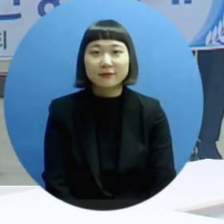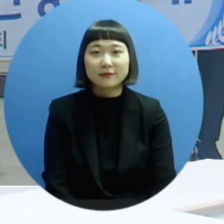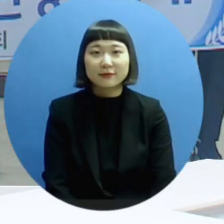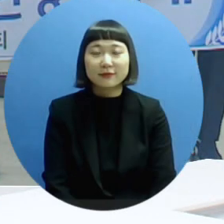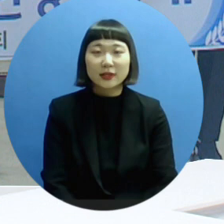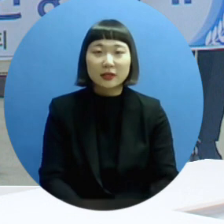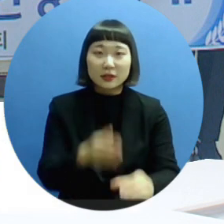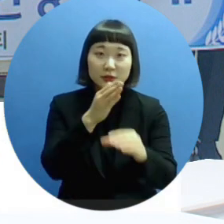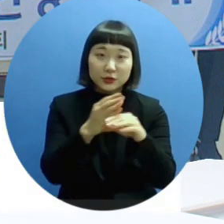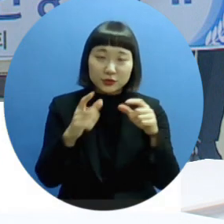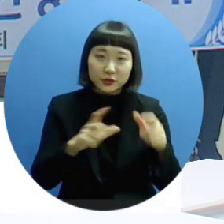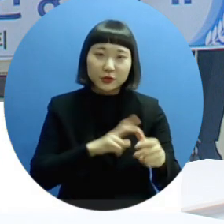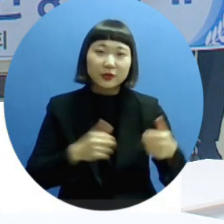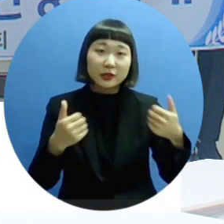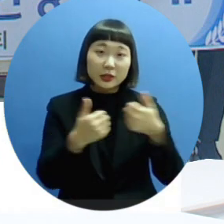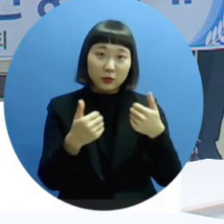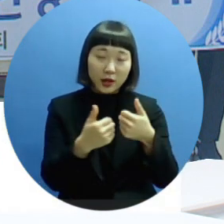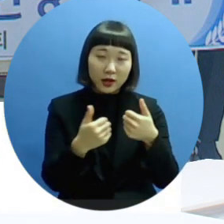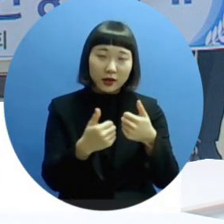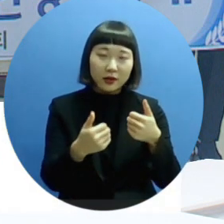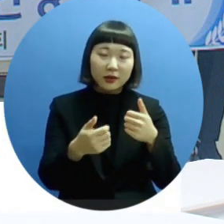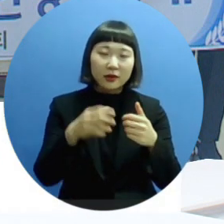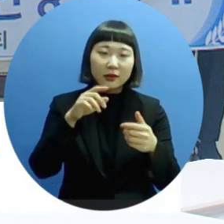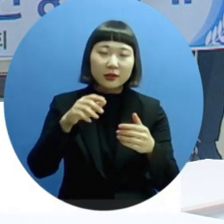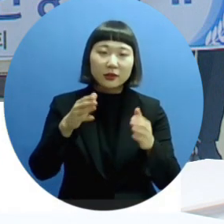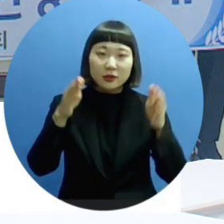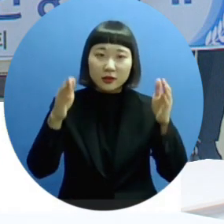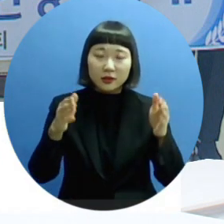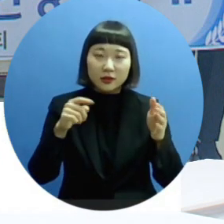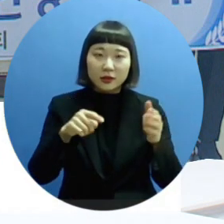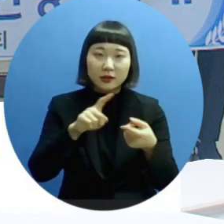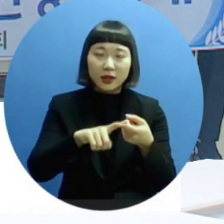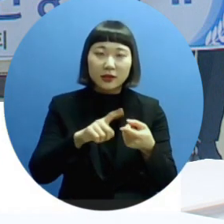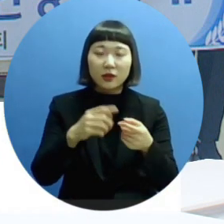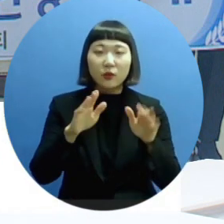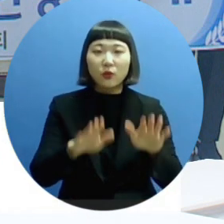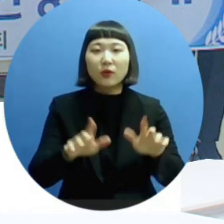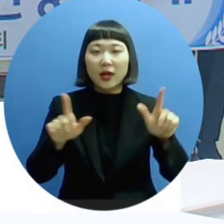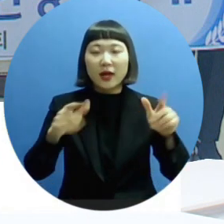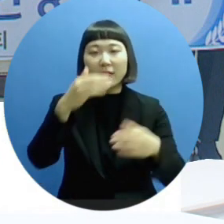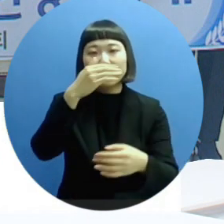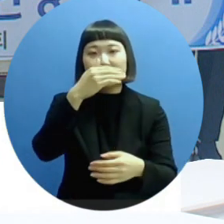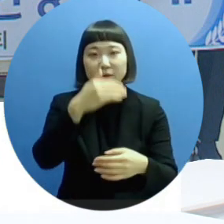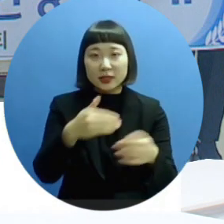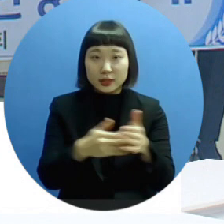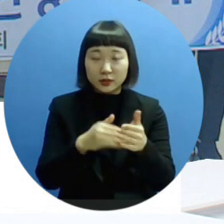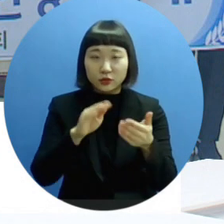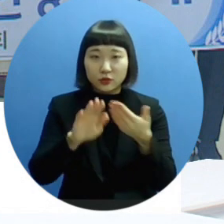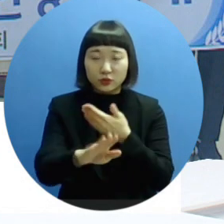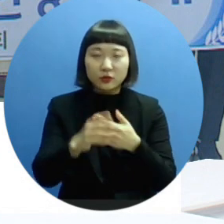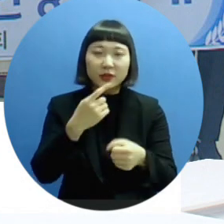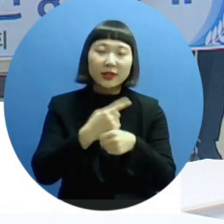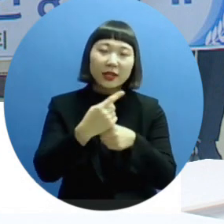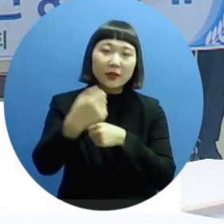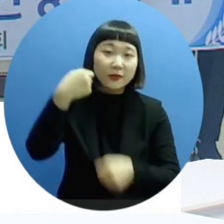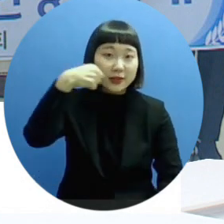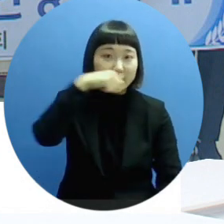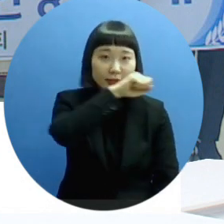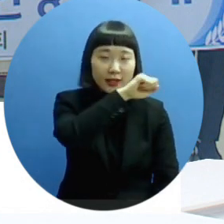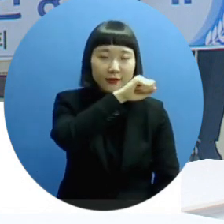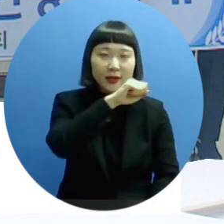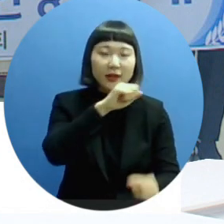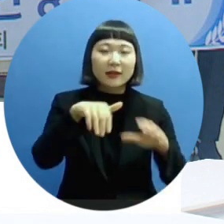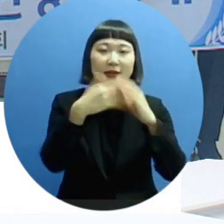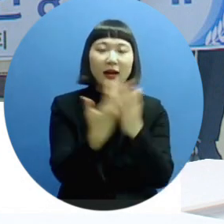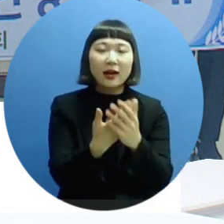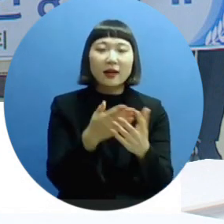중구의회가 정례회를 마무리하며 각종 조례안과 함께 내년도 예산안 등을 심의 의결했습니다. 이날 원도심 활성화